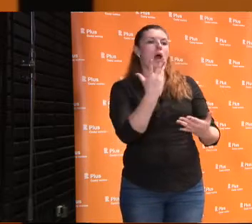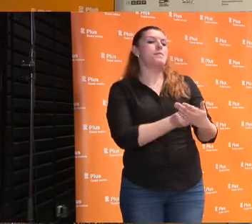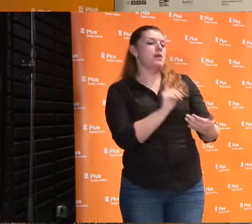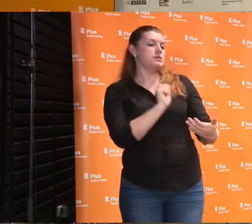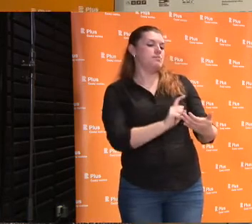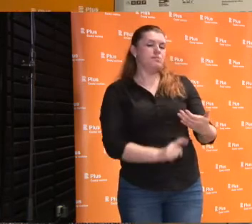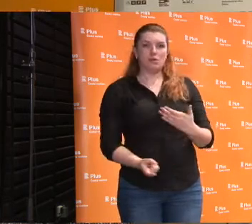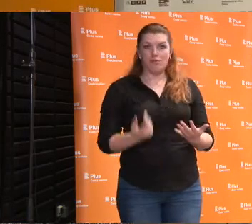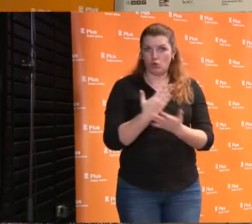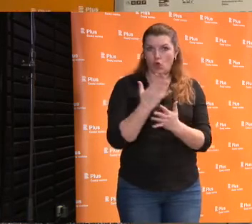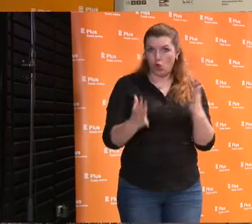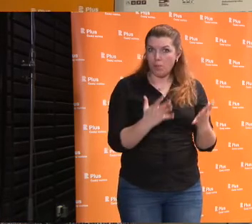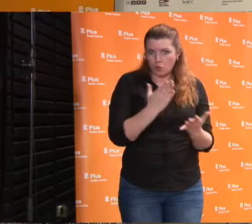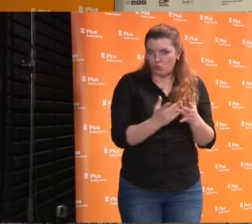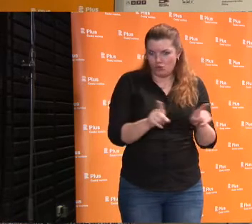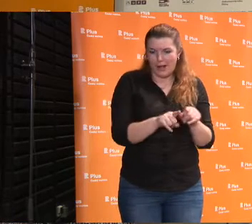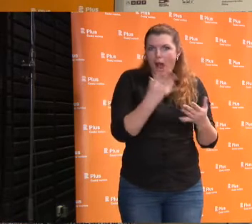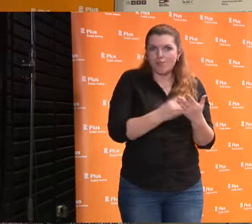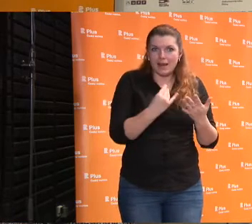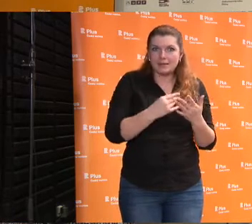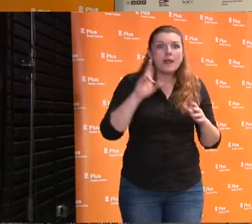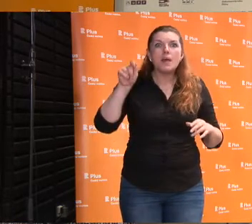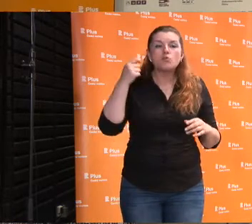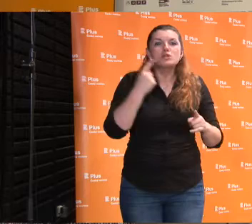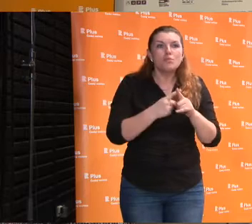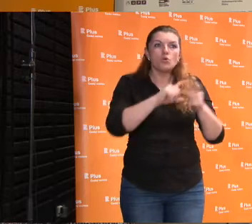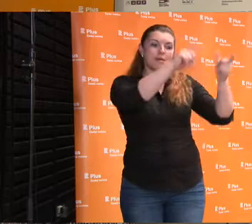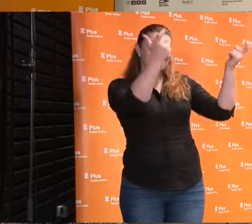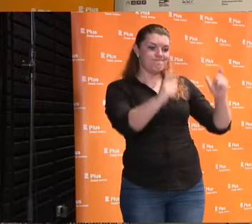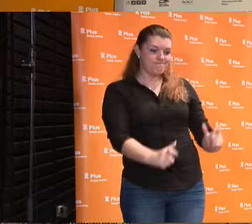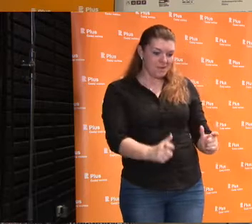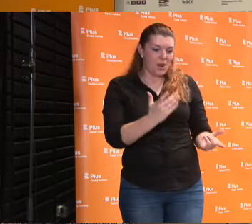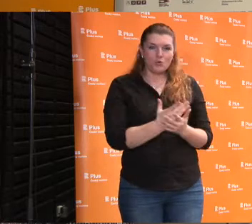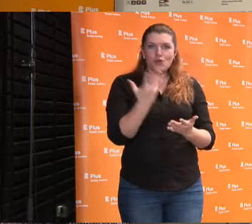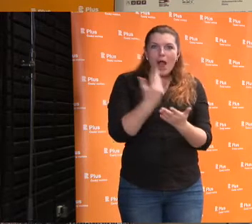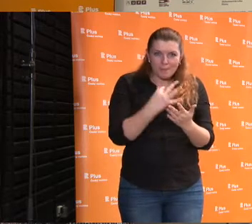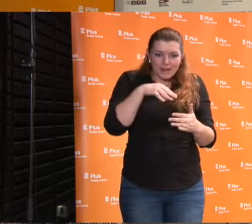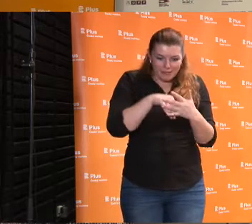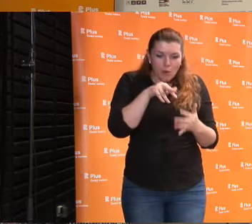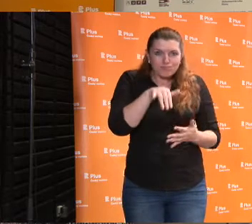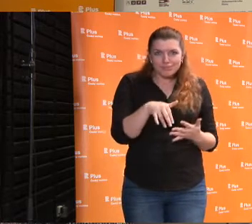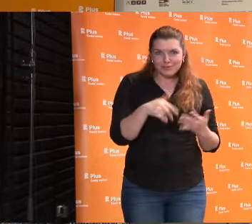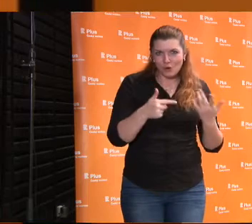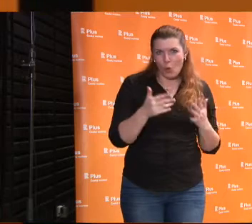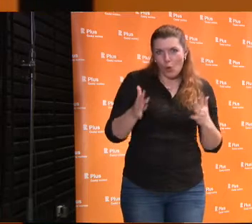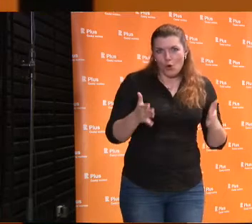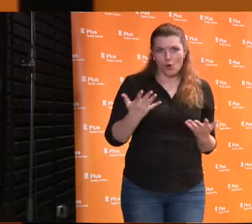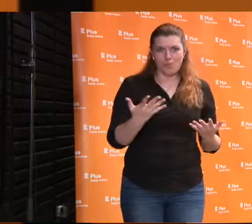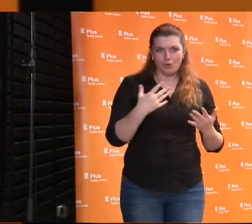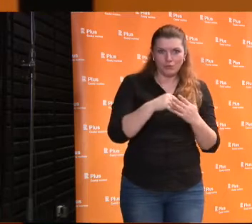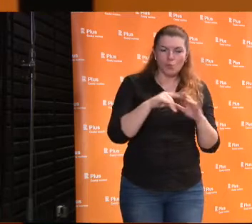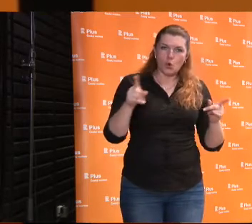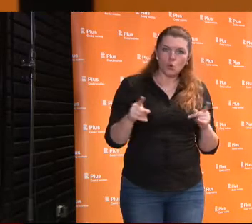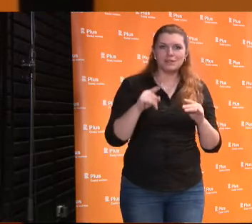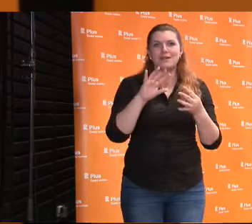roboti jsou už i aplikace, nemusíme si jenom představovat jako hmotný předmět, ale jsou vlastně soubor nějakých